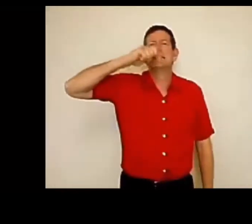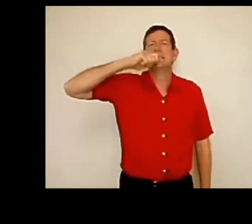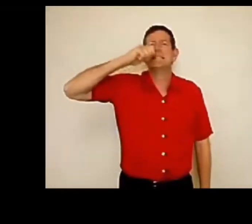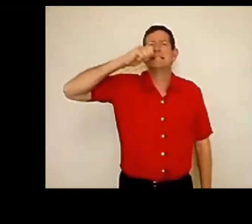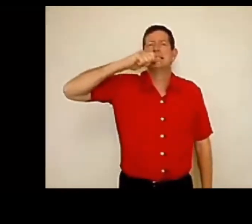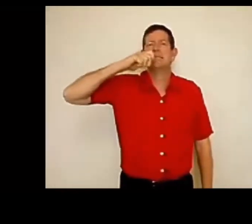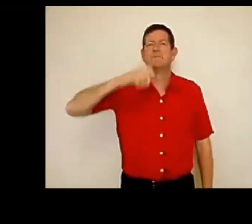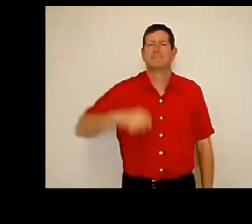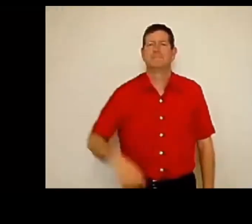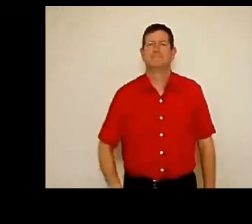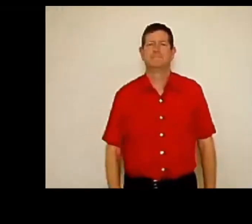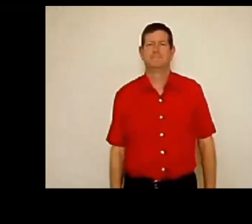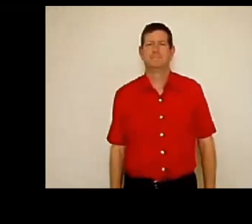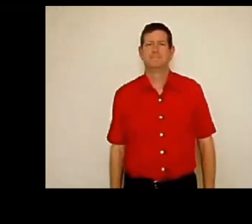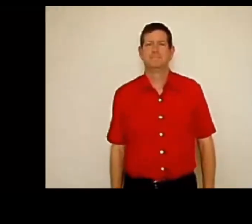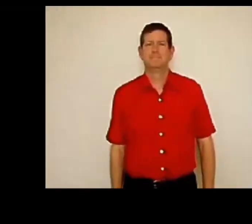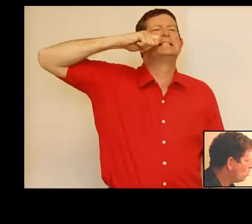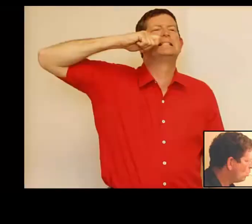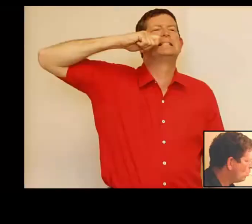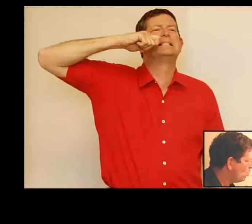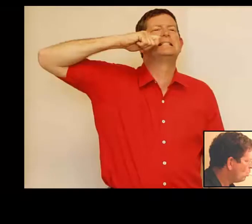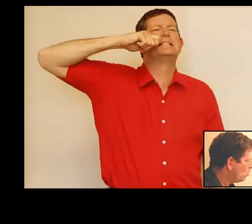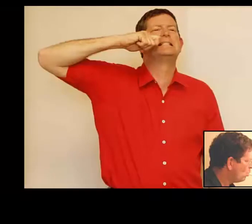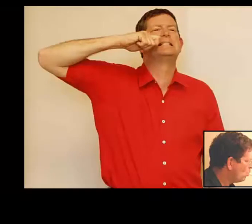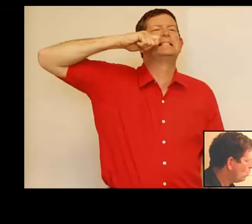Se brosser les dents.